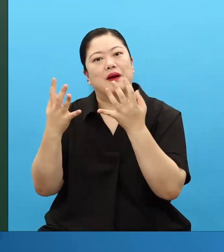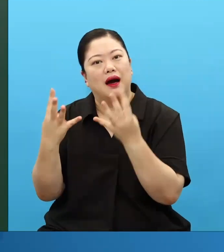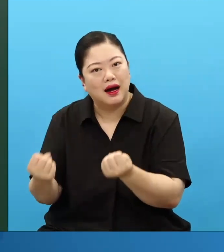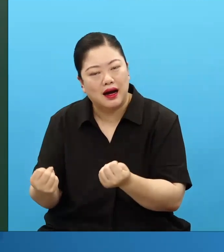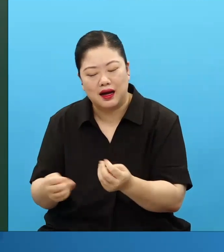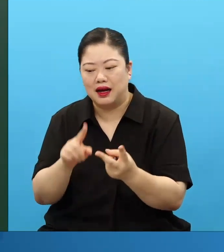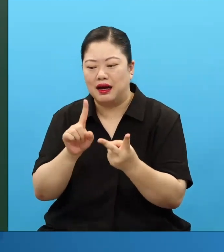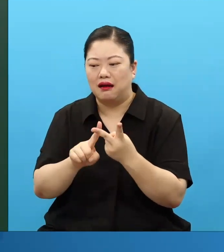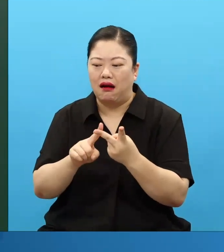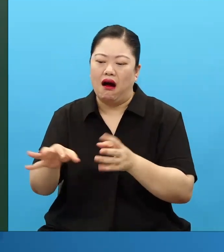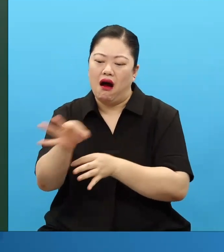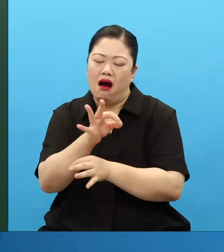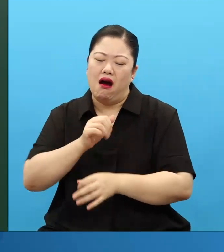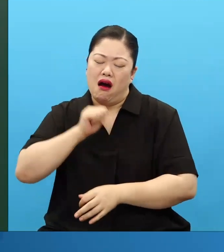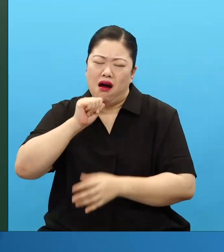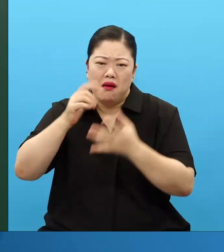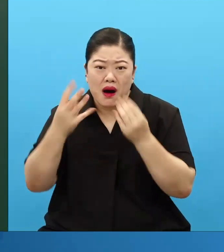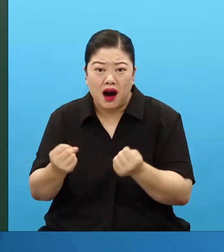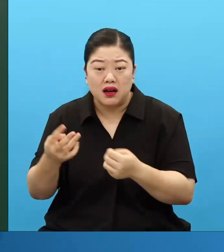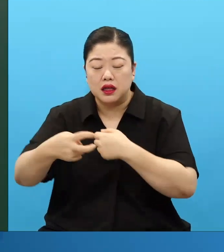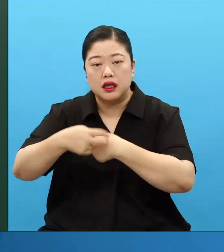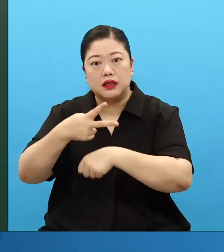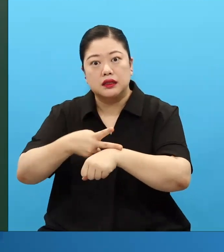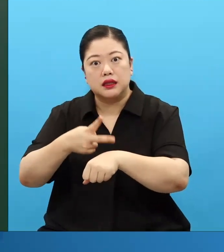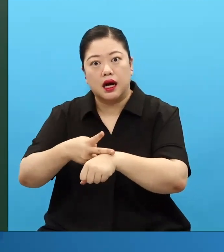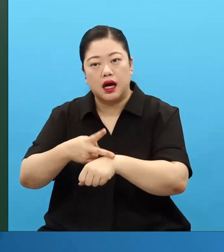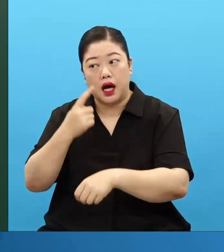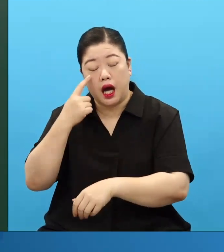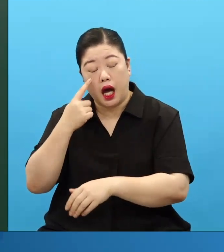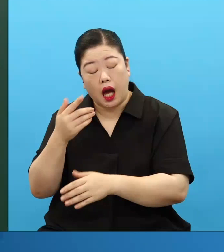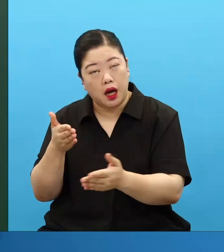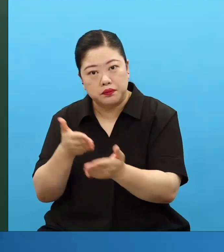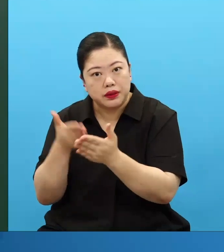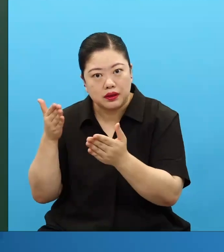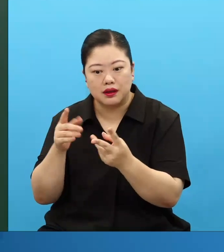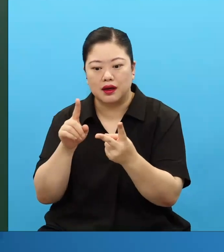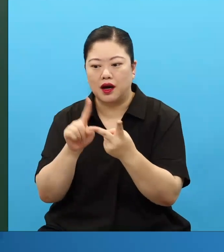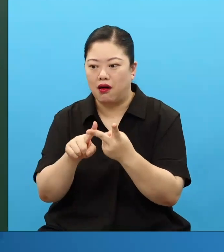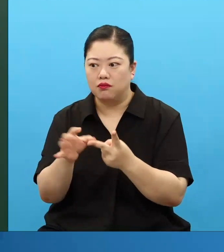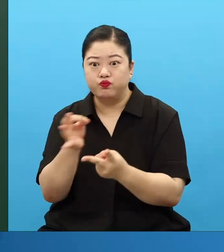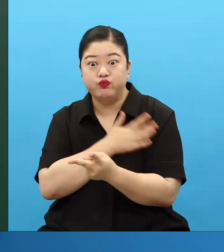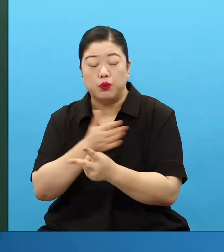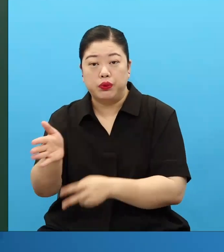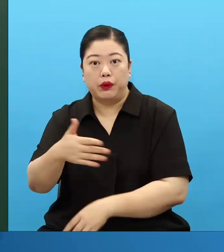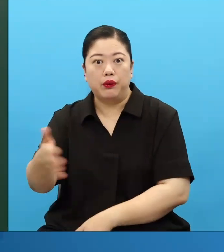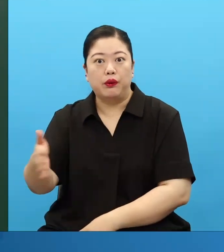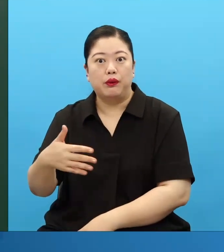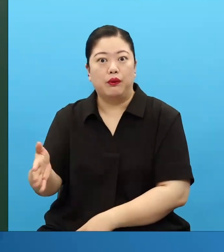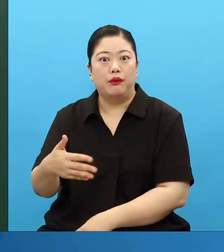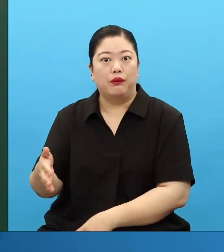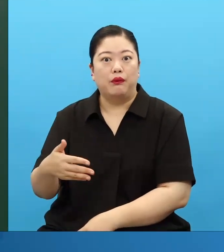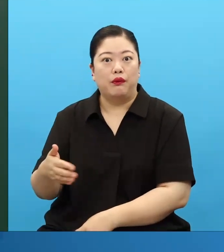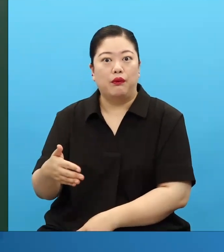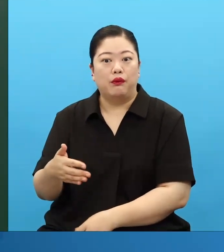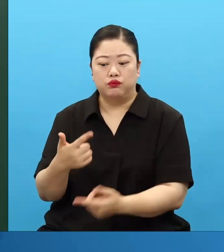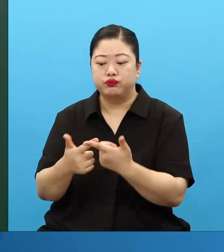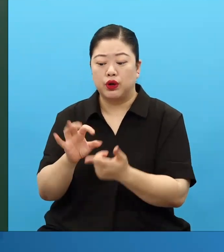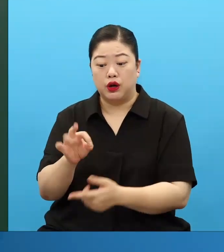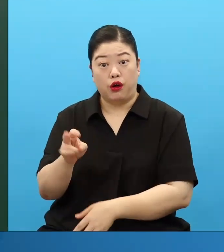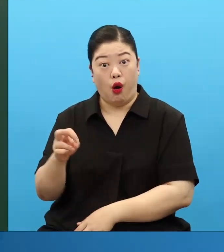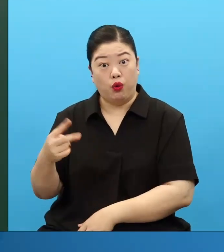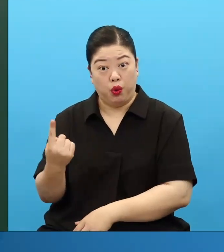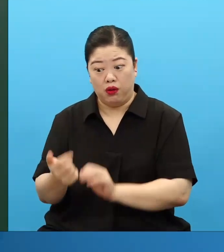되고 바다에서도 되고 호남에서도 되고 어디서든지 됩니다. That wherever you go, it will work. It will work in Busan, it will work even out in the ocean, it will work here